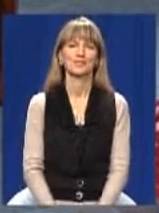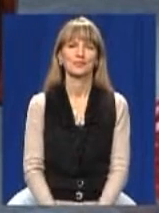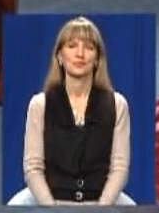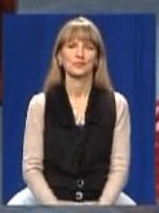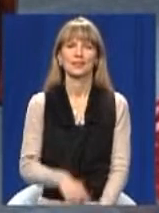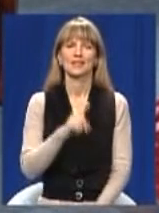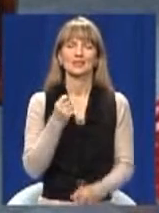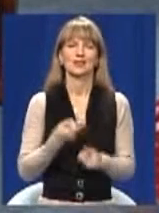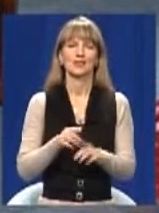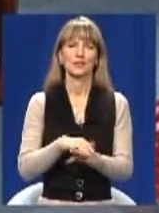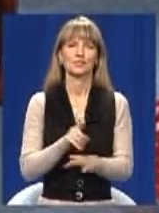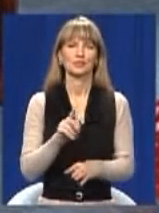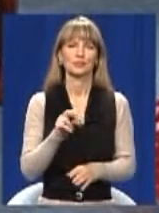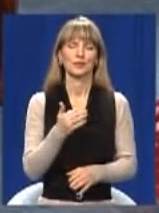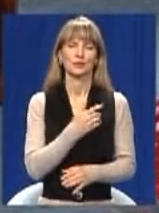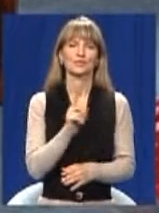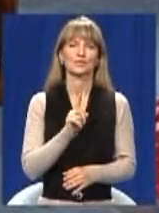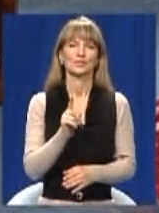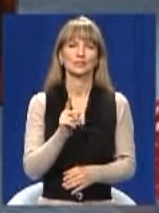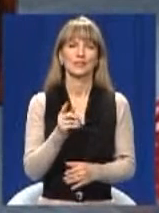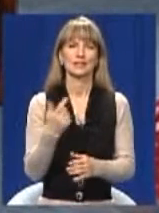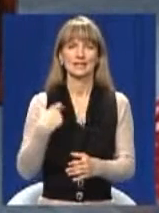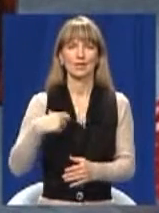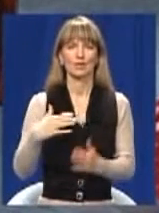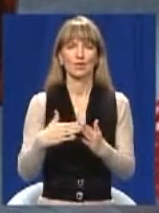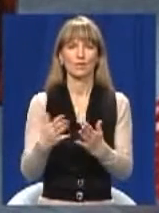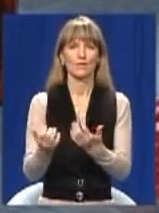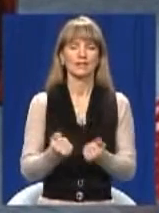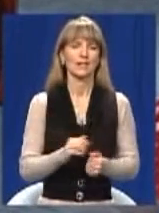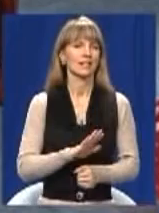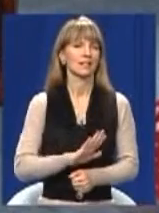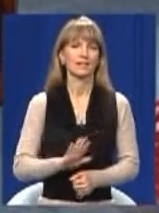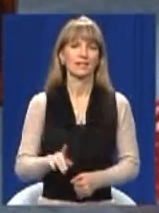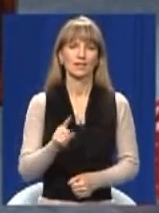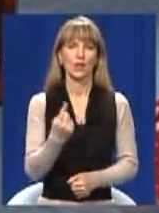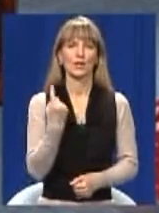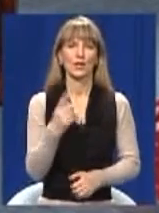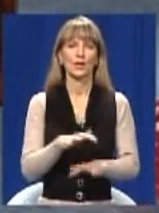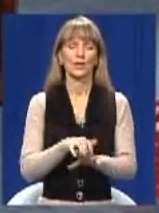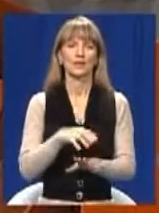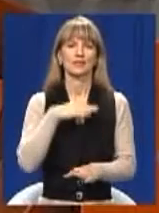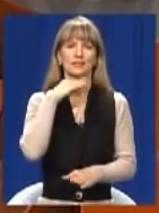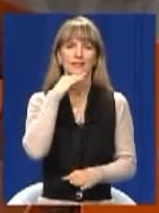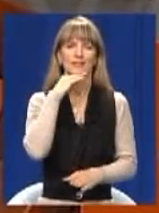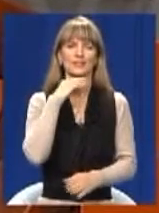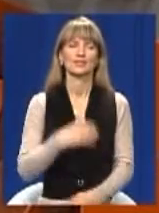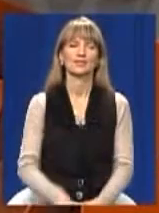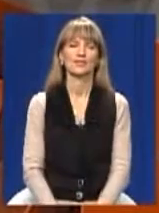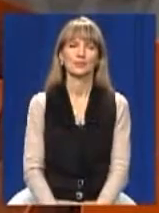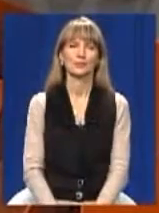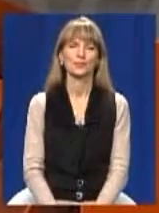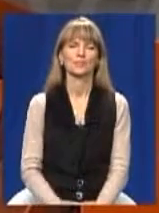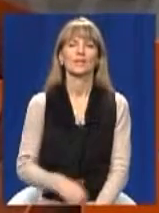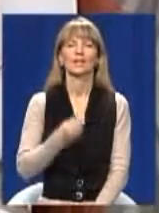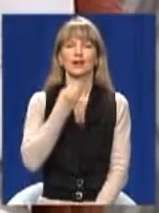цього котика сафарі, ти б хотіла ще б собі взяти? Ні. Чи тобі одного котика достатньо? Достатньо. Ну